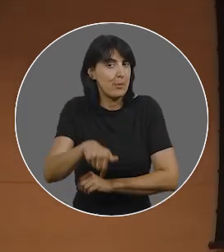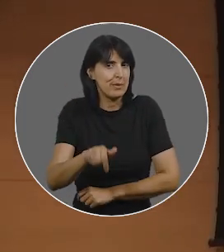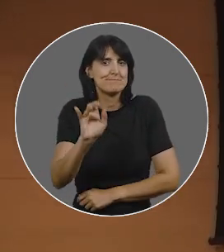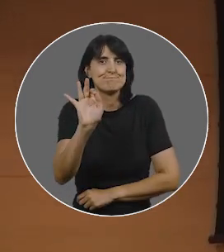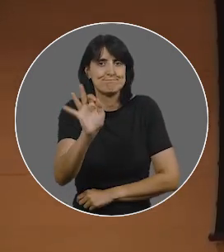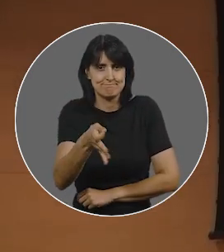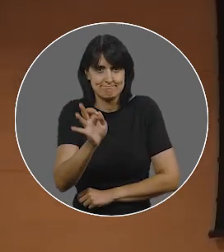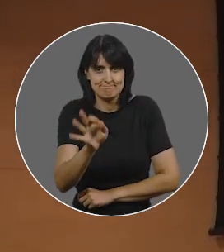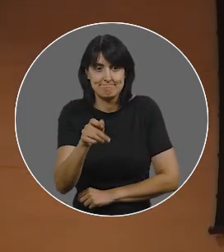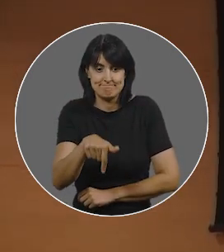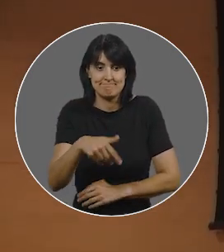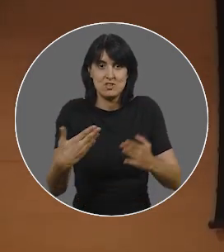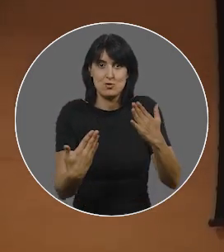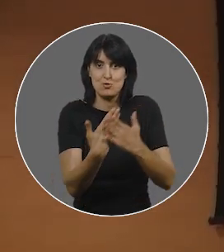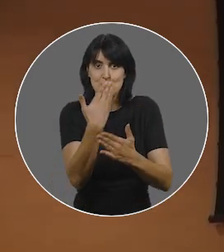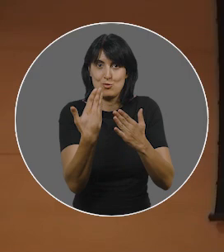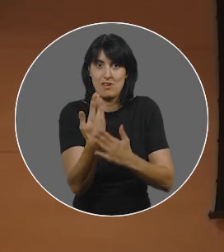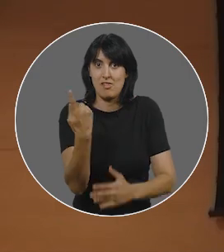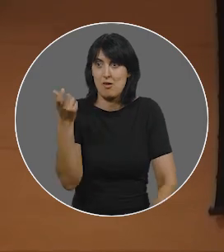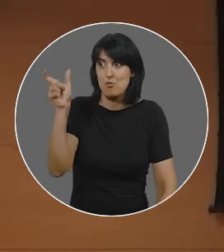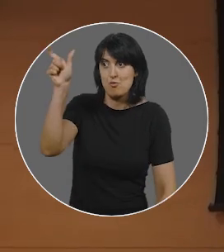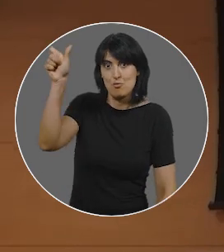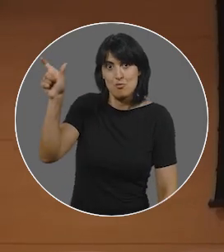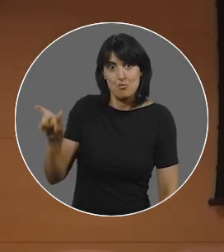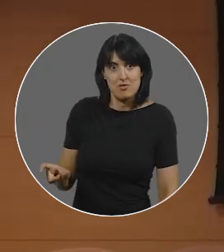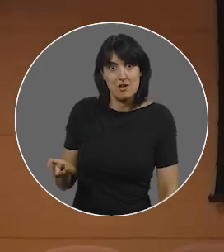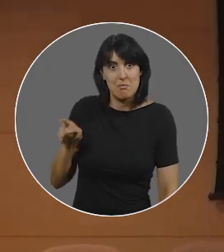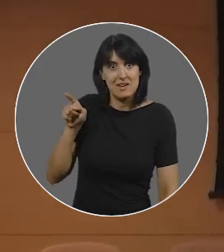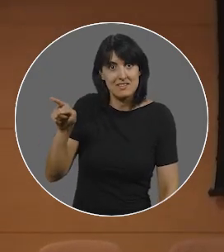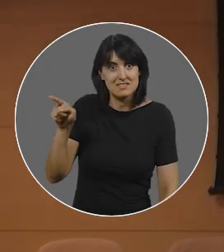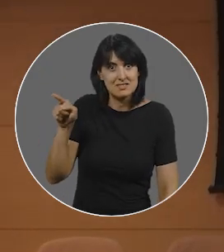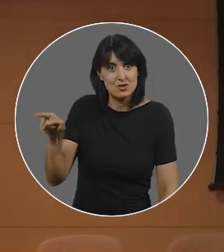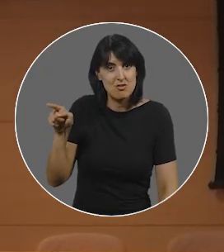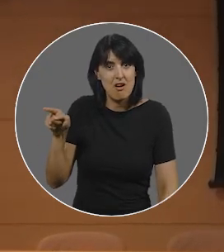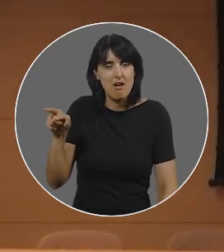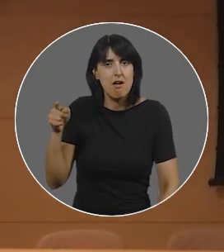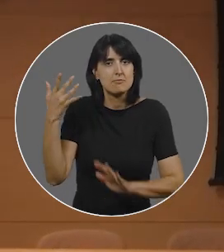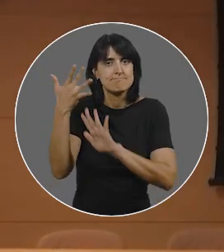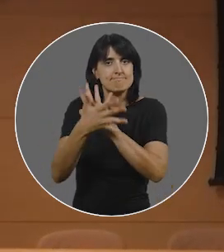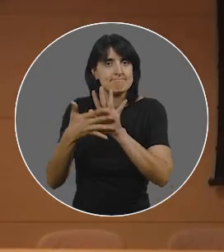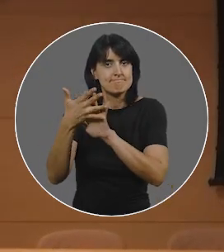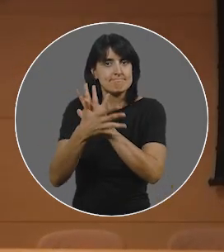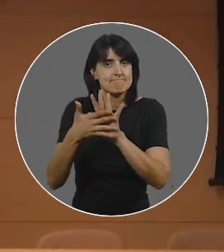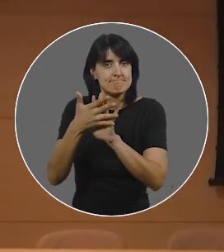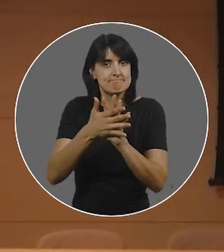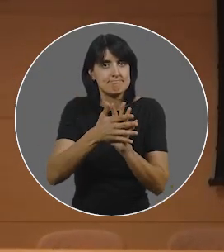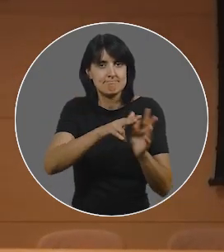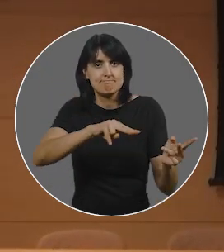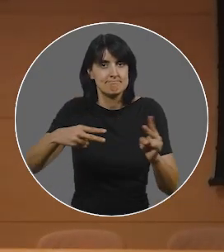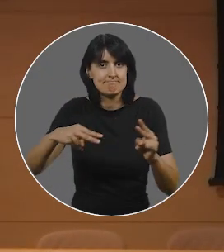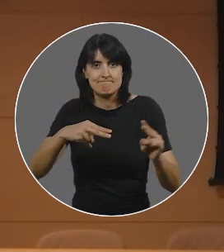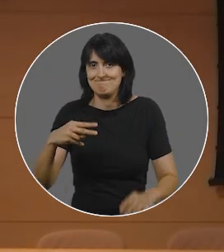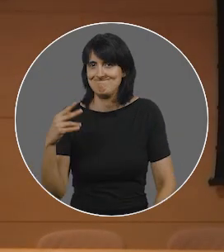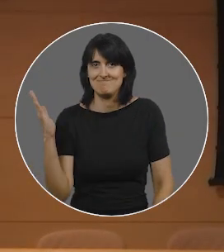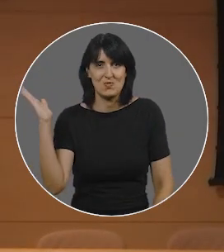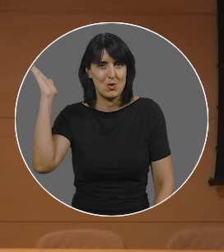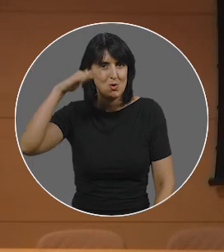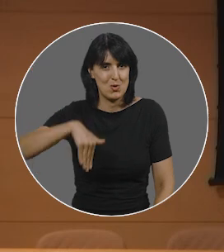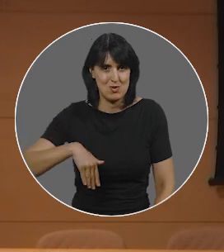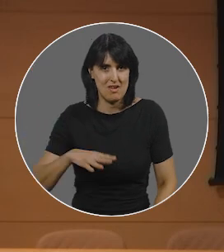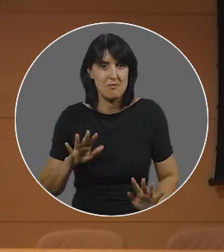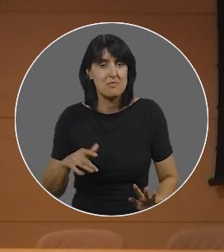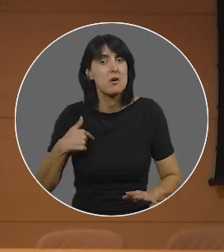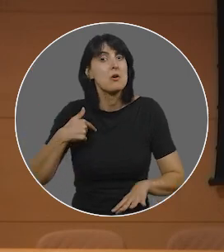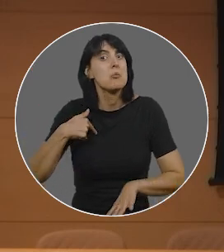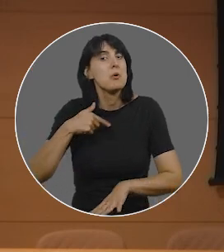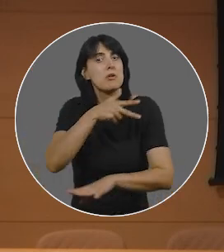que avui és cert que a la jornada no tenim una persona que pugui llegir, pugui fer la interpretació en llenguatge de signes,